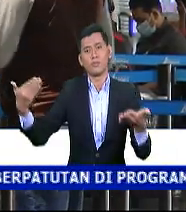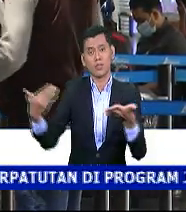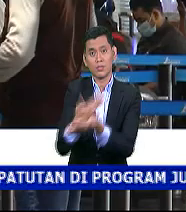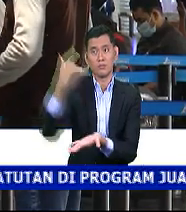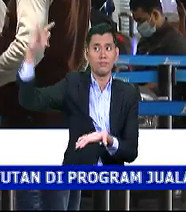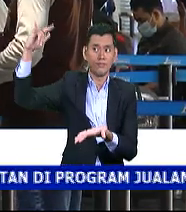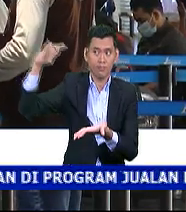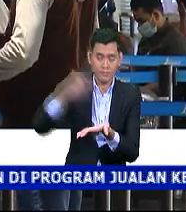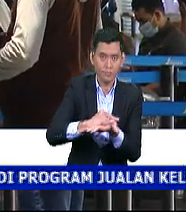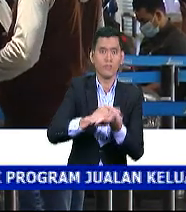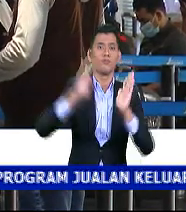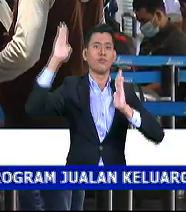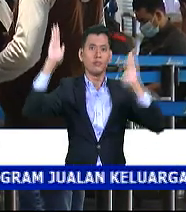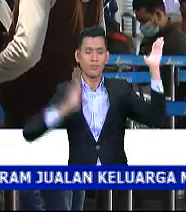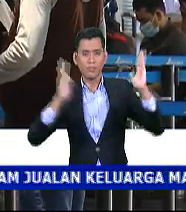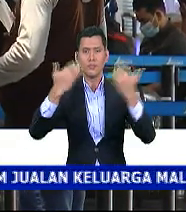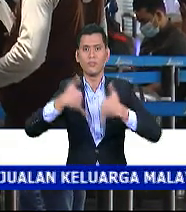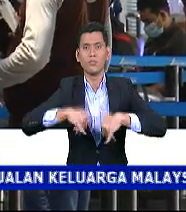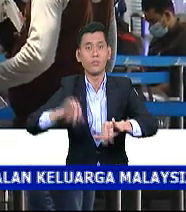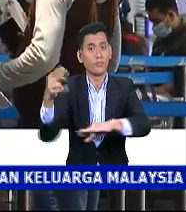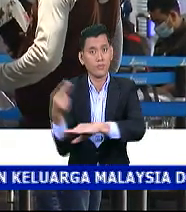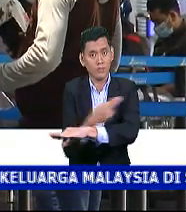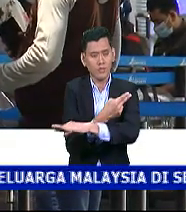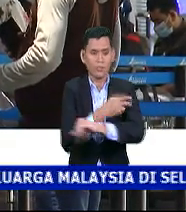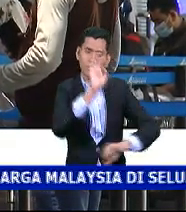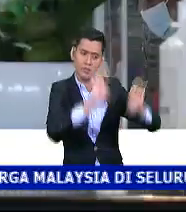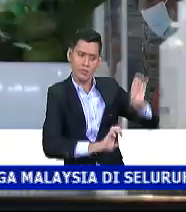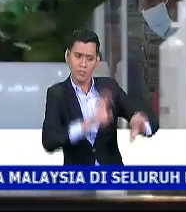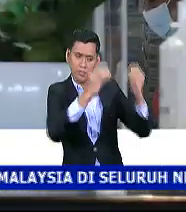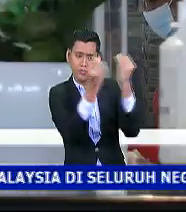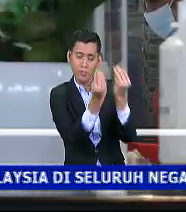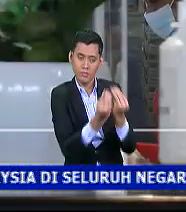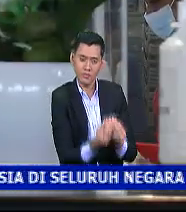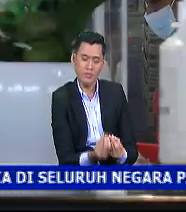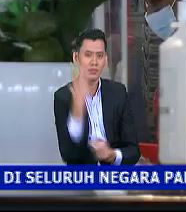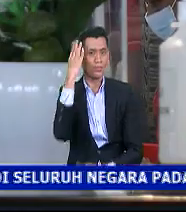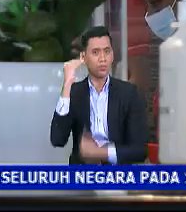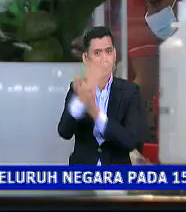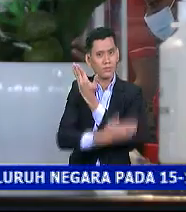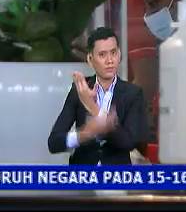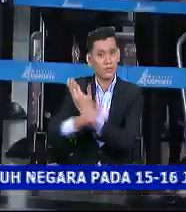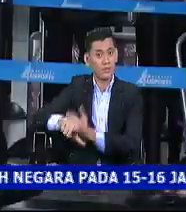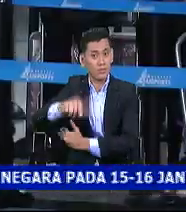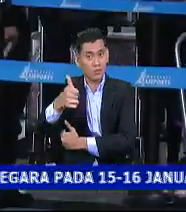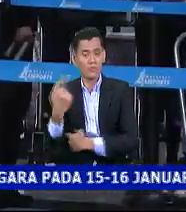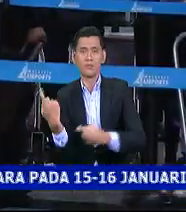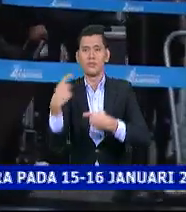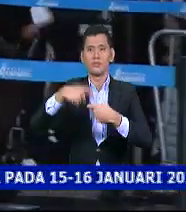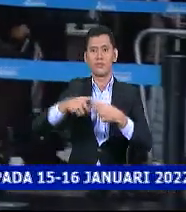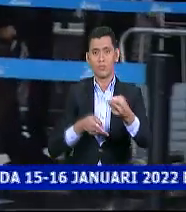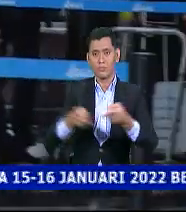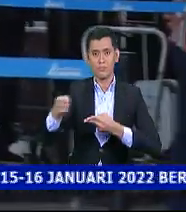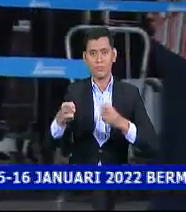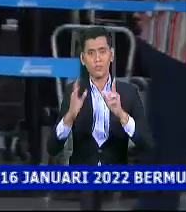Malaysia masih terpakai. Penilaian semula itu dibuat berdasarkan data, sains dan pengalaman negara lain berkaitan pengurusan kes